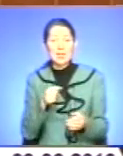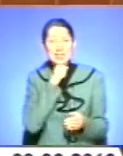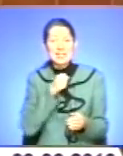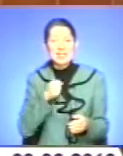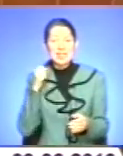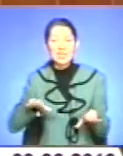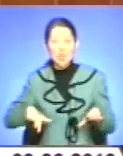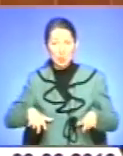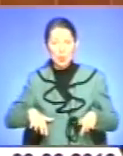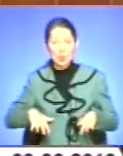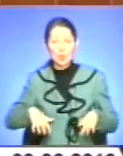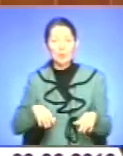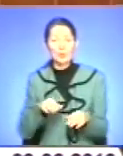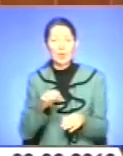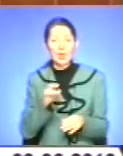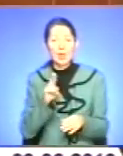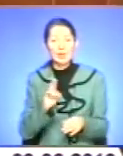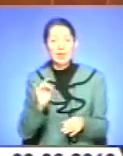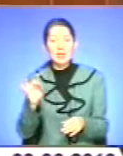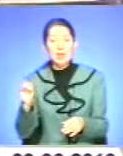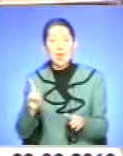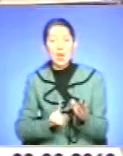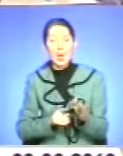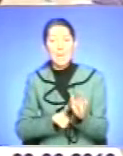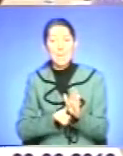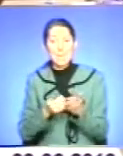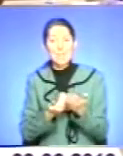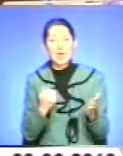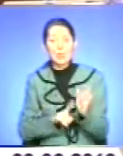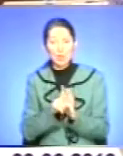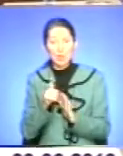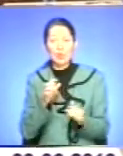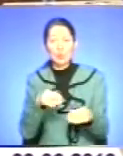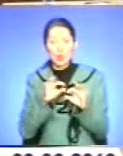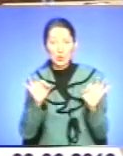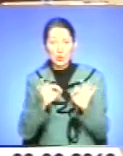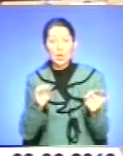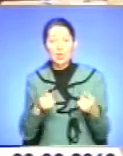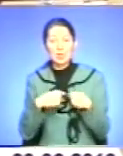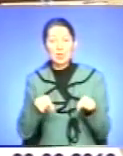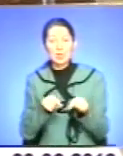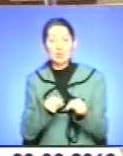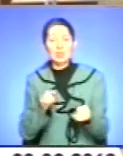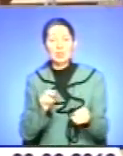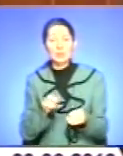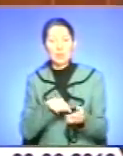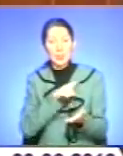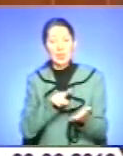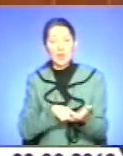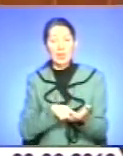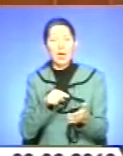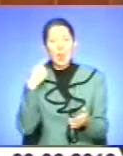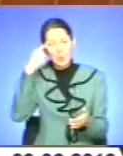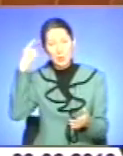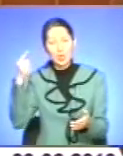Іван Нацарик перед початком іспиту дає організаційні настанови і психологічно налаштовує абітурієнтів. Коли